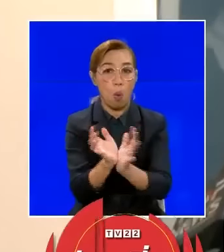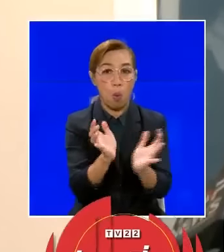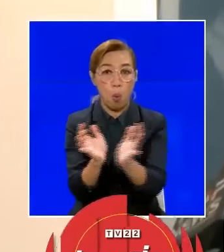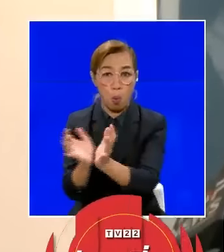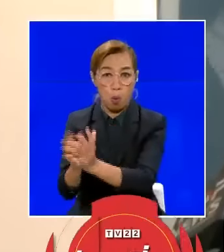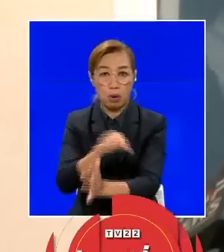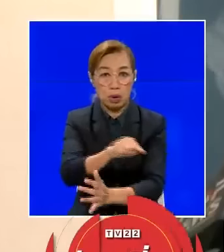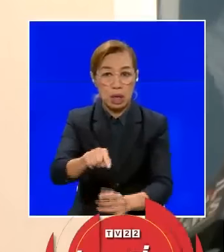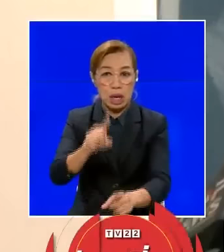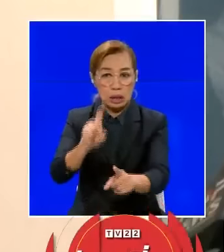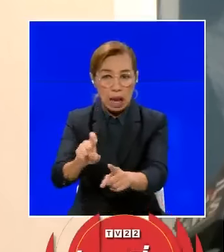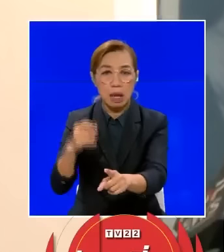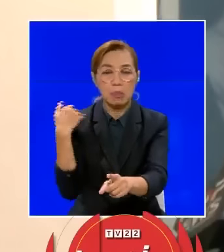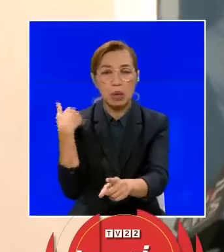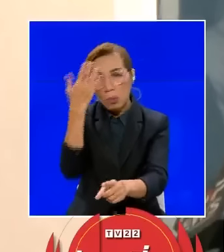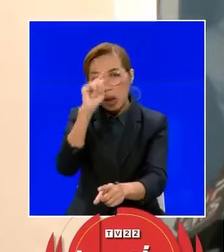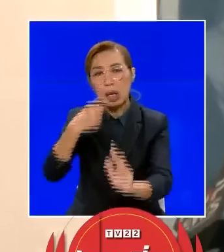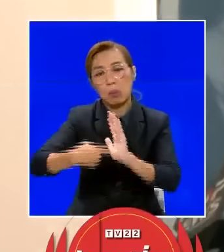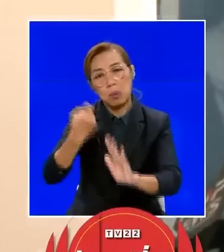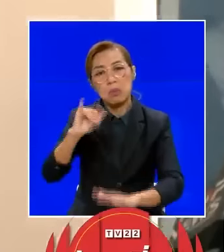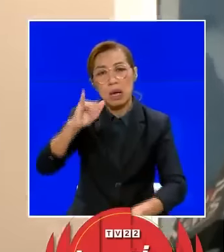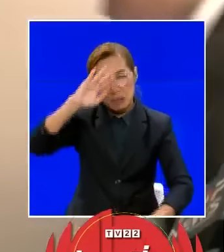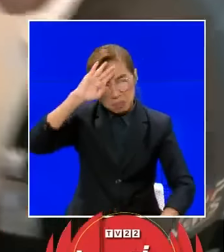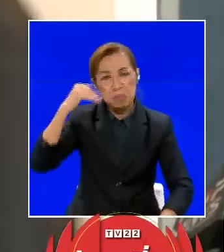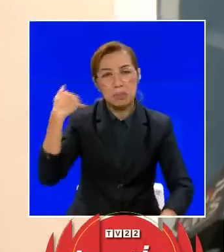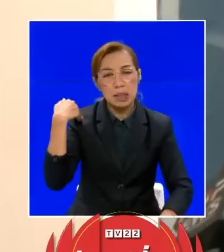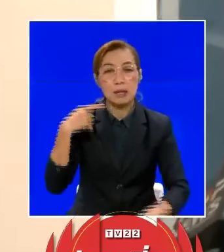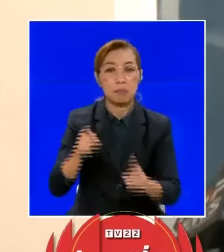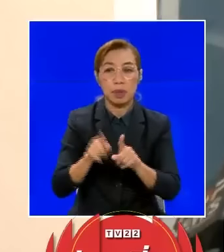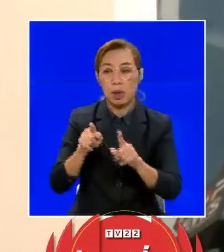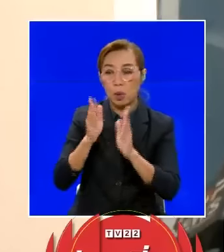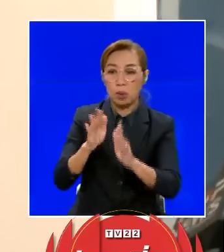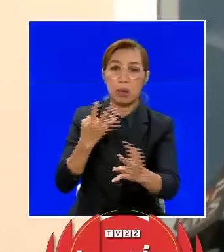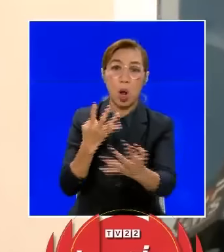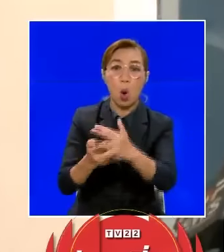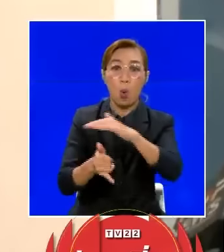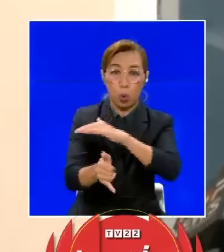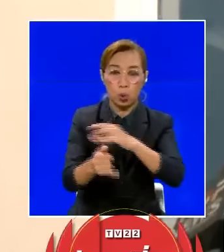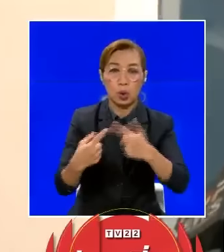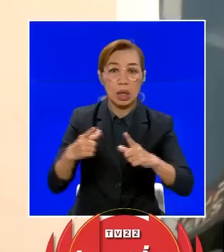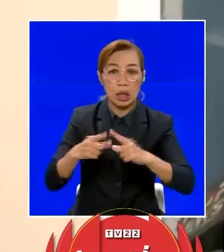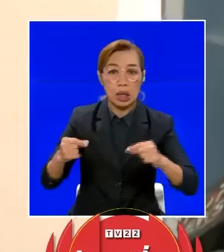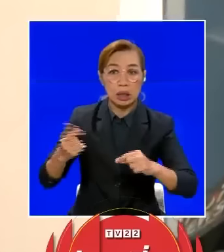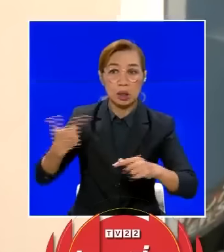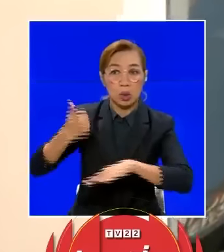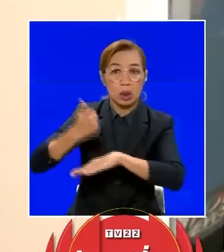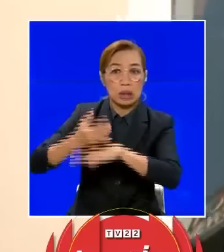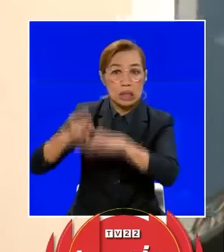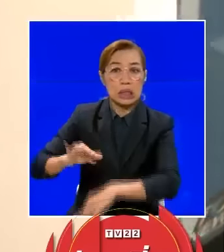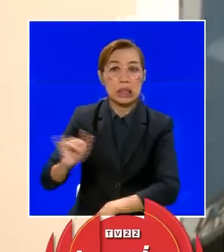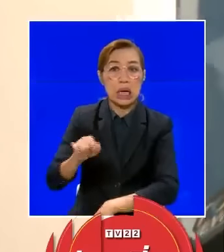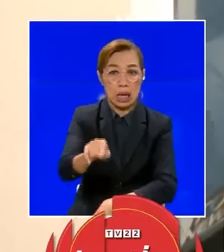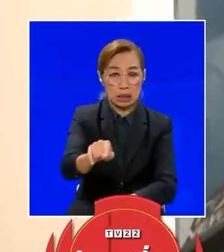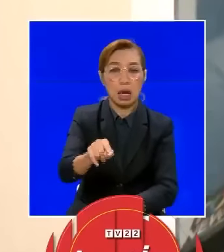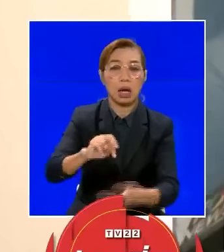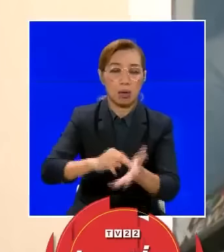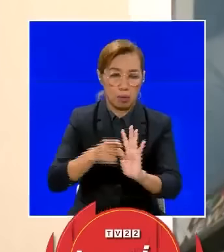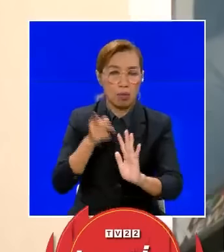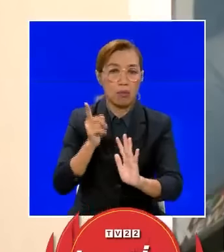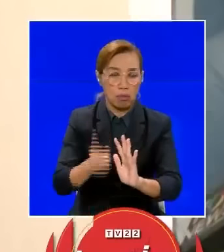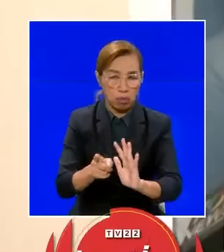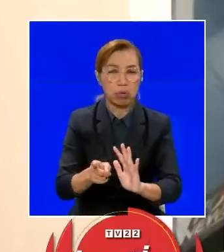ป่วยยังไงก็ไม่มีใครอยากให้เกิดอยู่แล้วโดยเฉพาะคดีที่ยังไม่ตัดสินเนี่ยตามหลักการท่านรัฐมนตรีบอกว่าควรได้รับการประกันตัวนะ